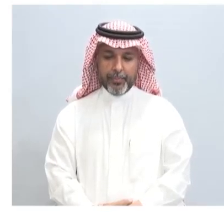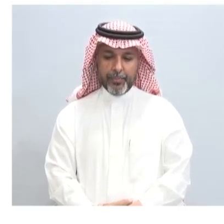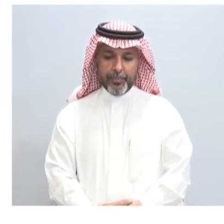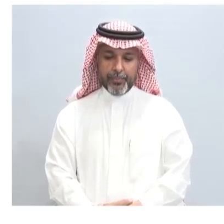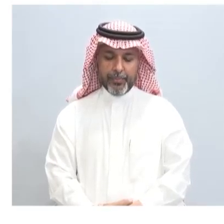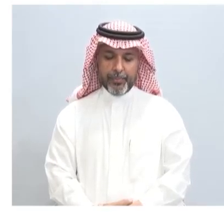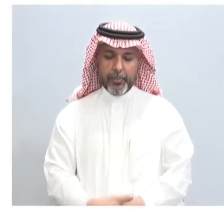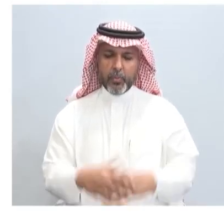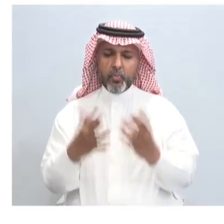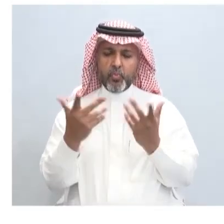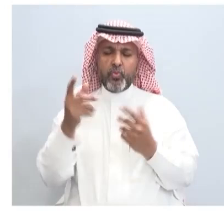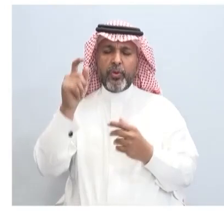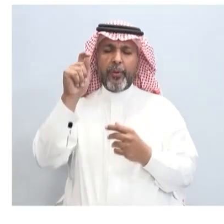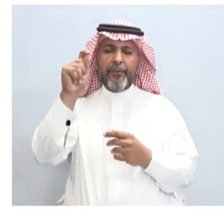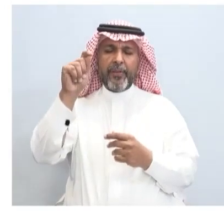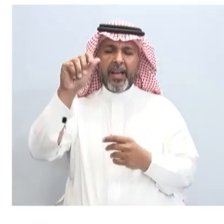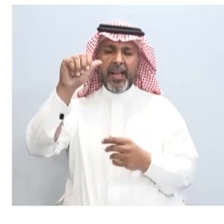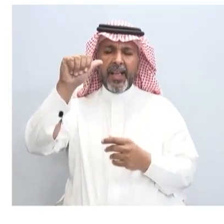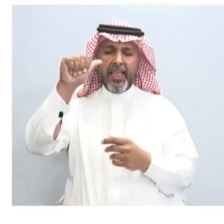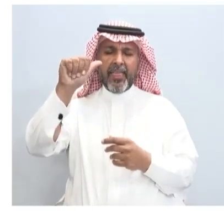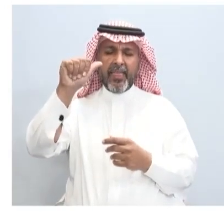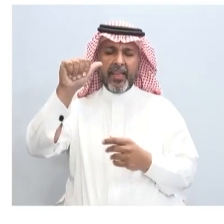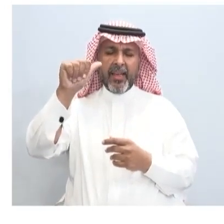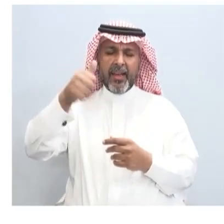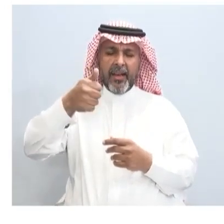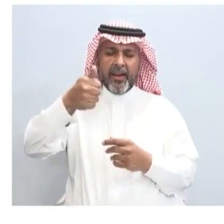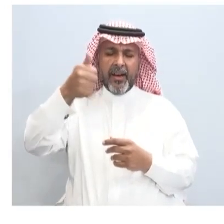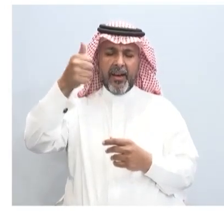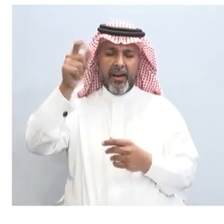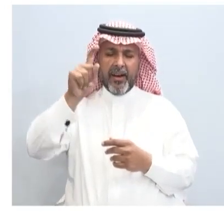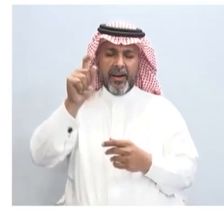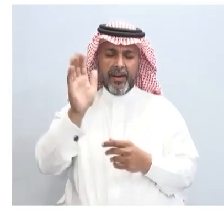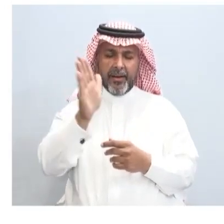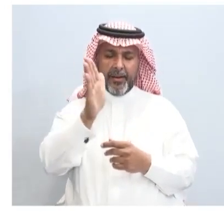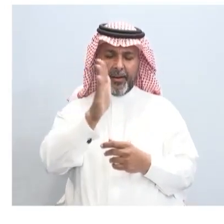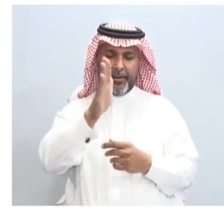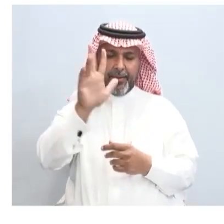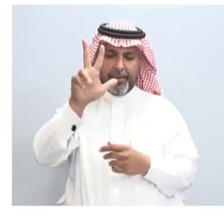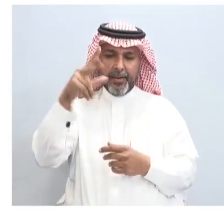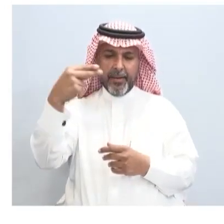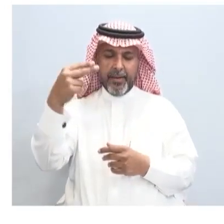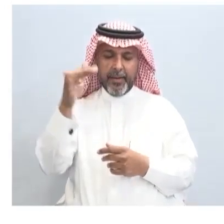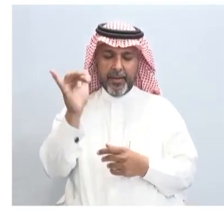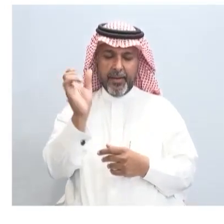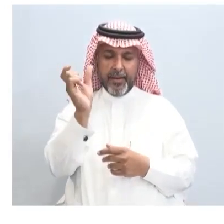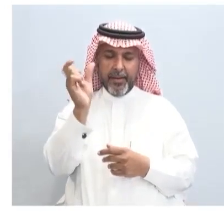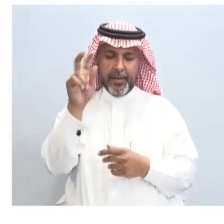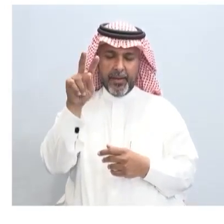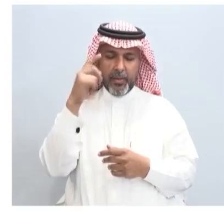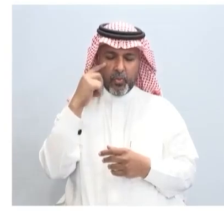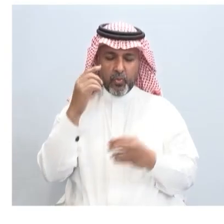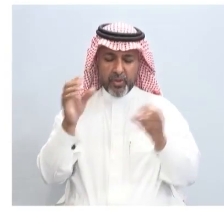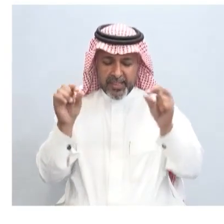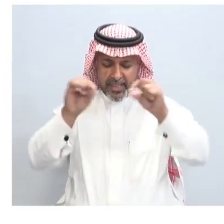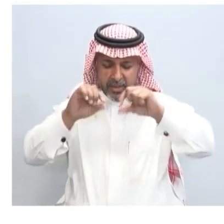تكلمنا عن فضاء العينه وتكلمنا عن التجربه العشوائيه وقلنا ان التجربه هي اجراء نعرف جميع نواتجه مسبقا ولكن